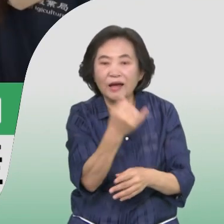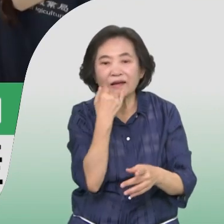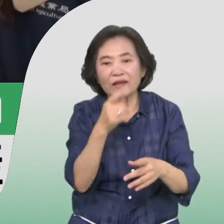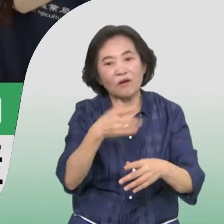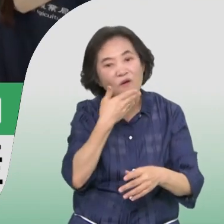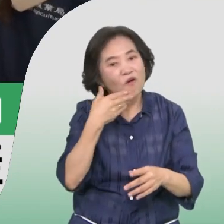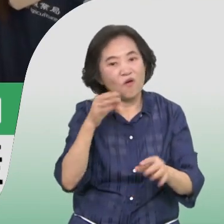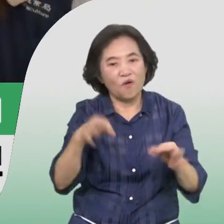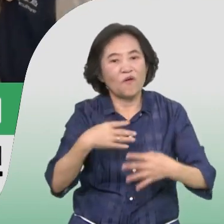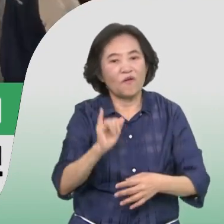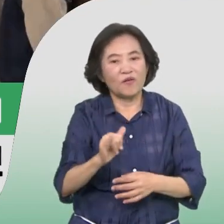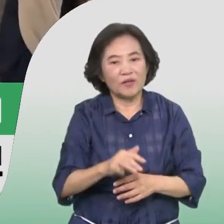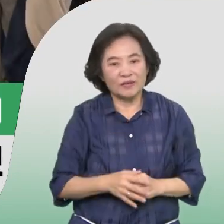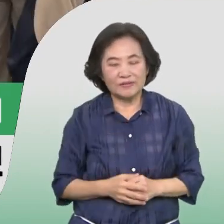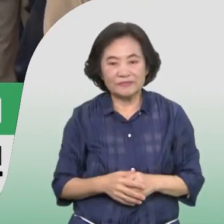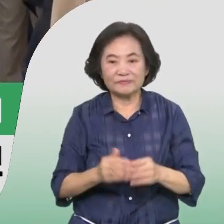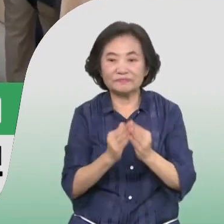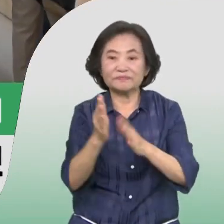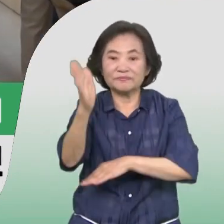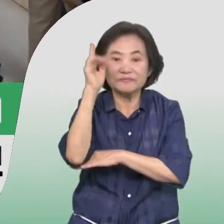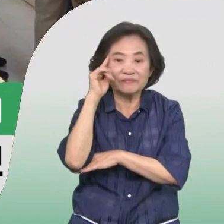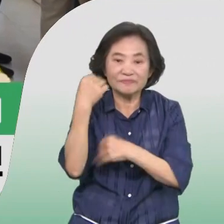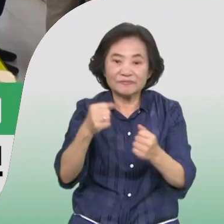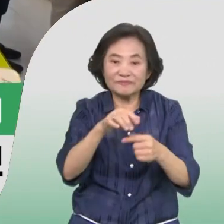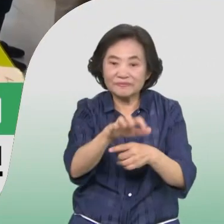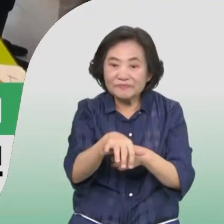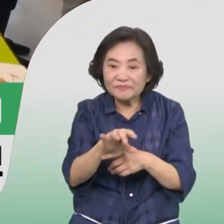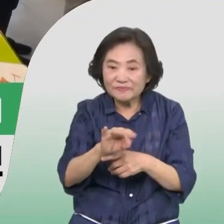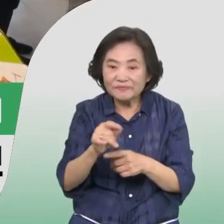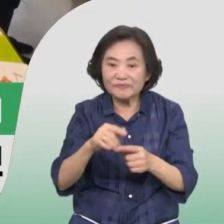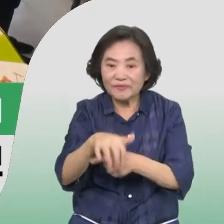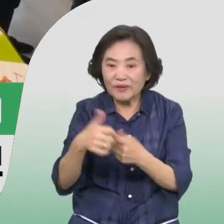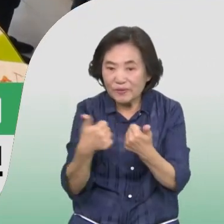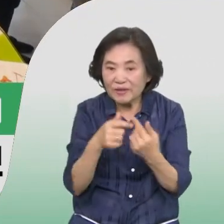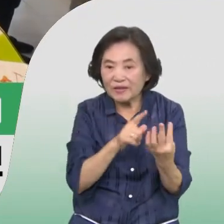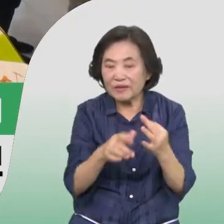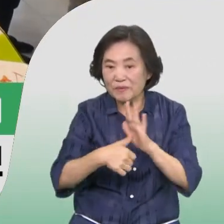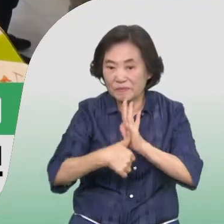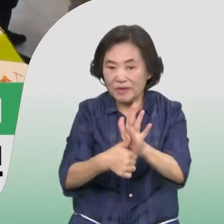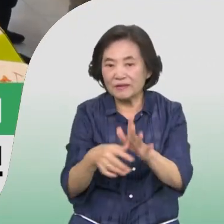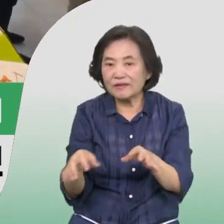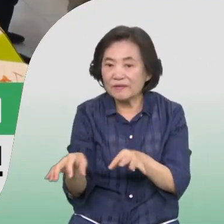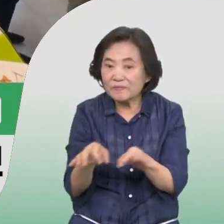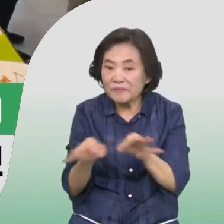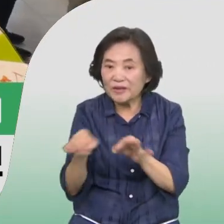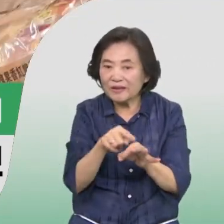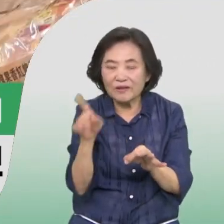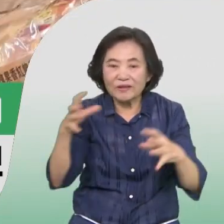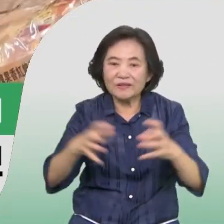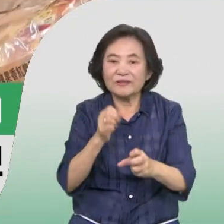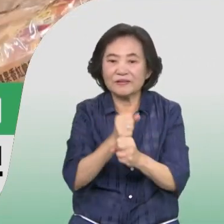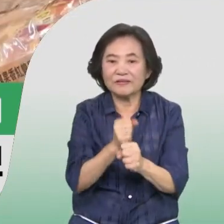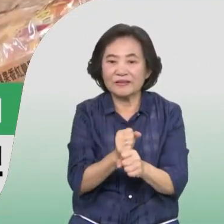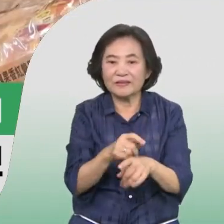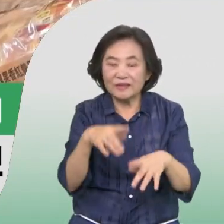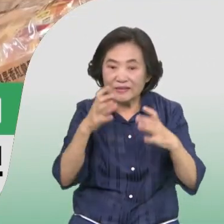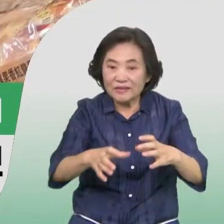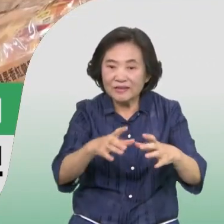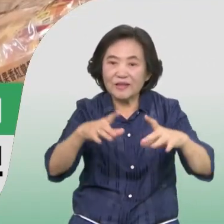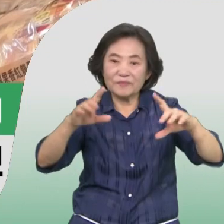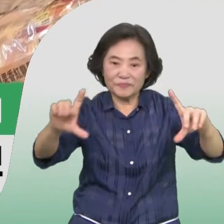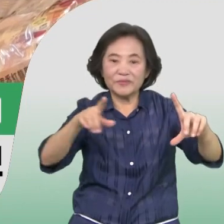吼。 桃园市政府要拜托采地的农民、农夫，韩国有名的连锁超市来合作，甚至呢，